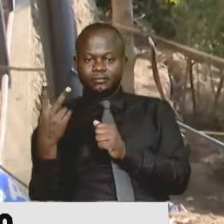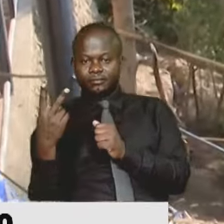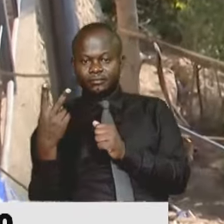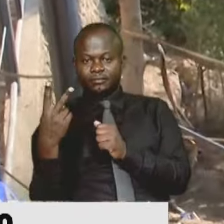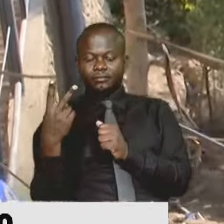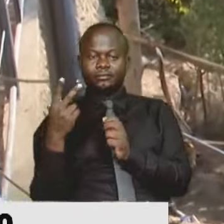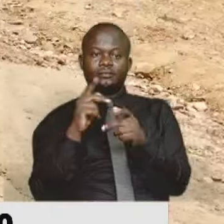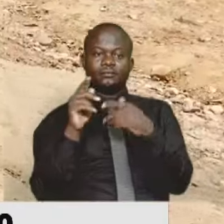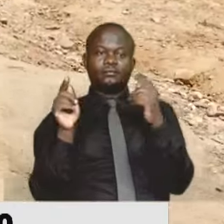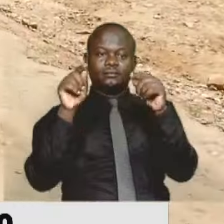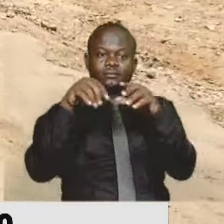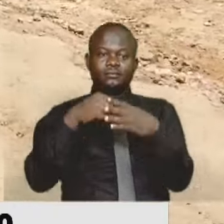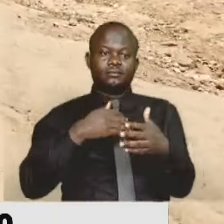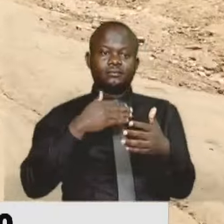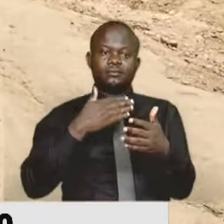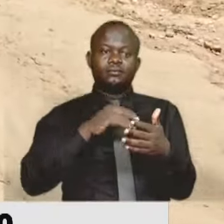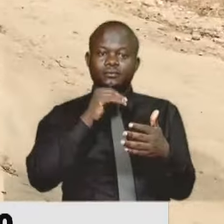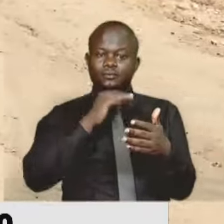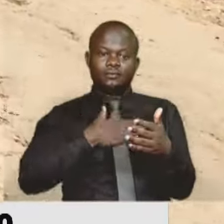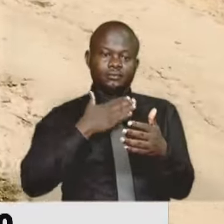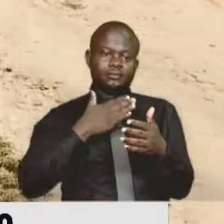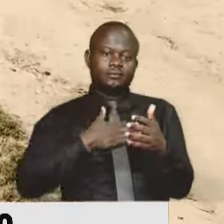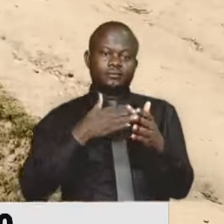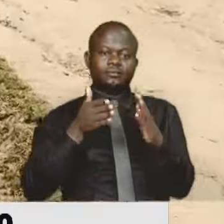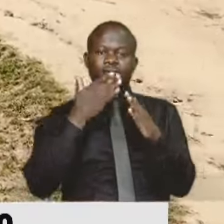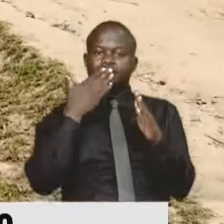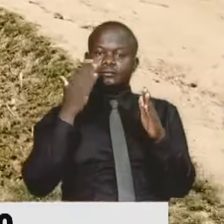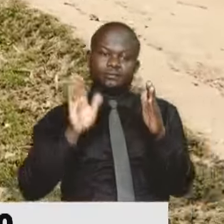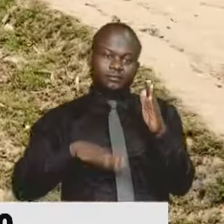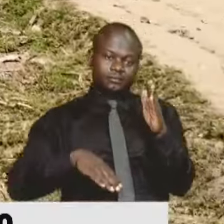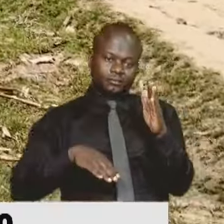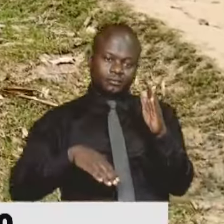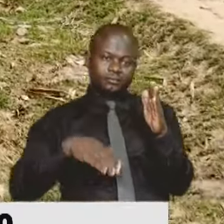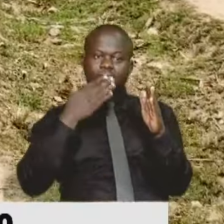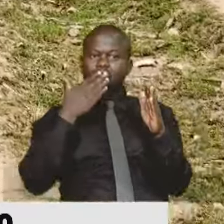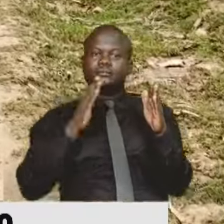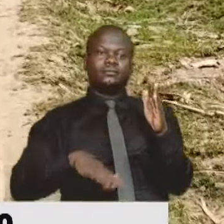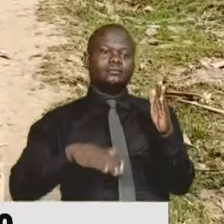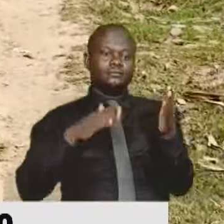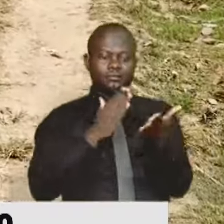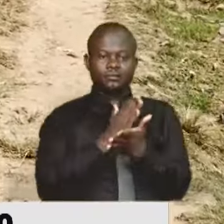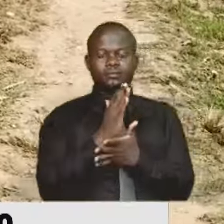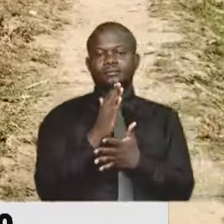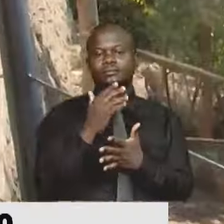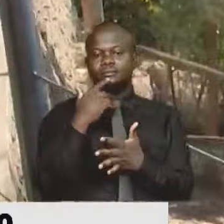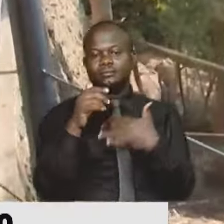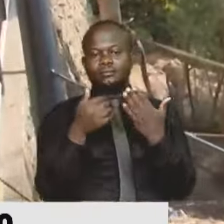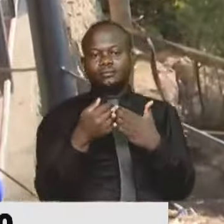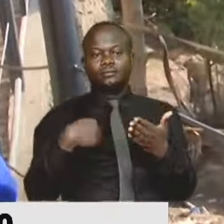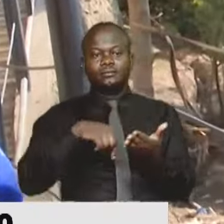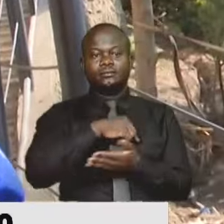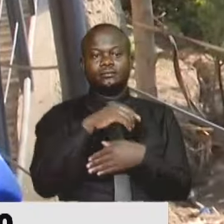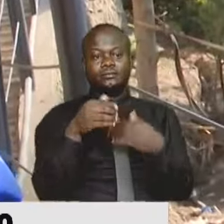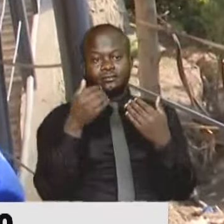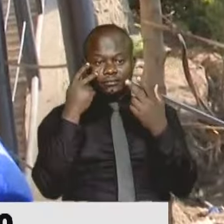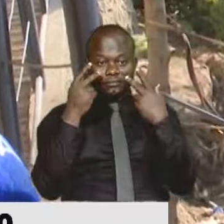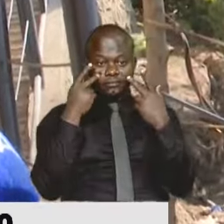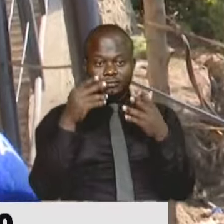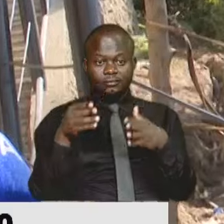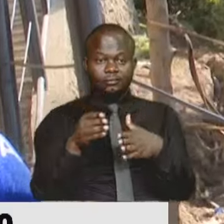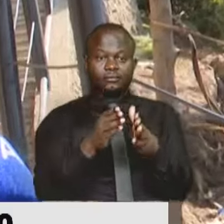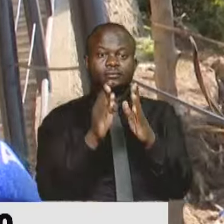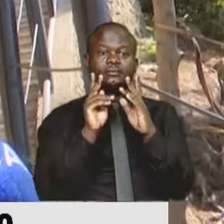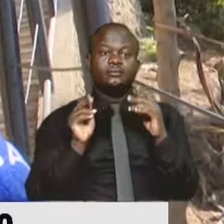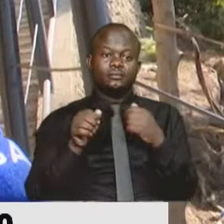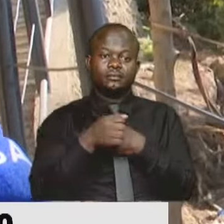binubira imiterere y'umuhanda ni mubi, ni mubi at all. So rero twebwe tutamutse tubonye umuhanda